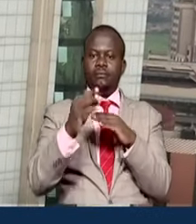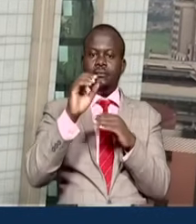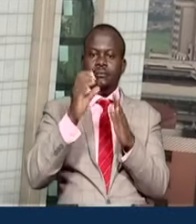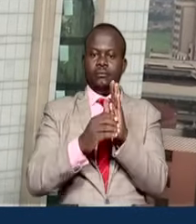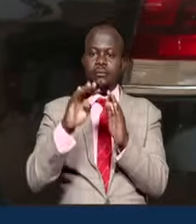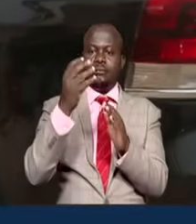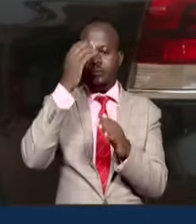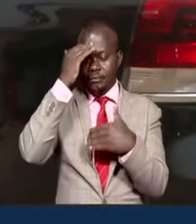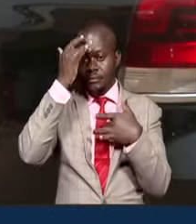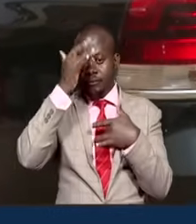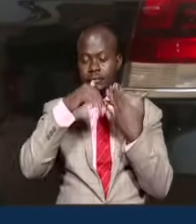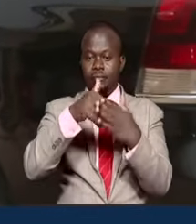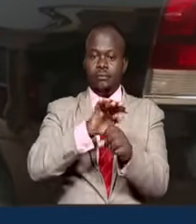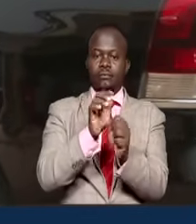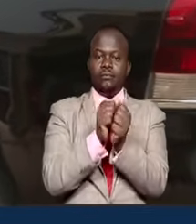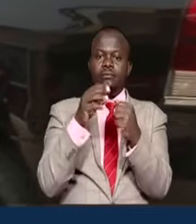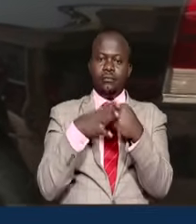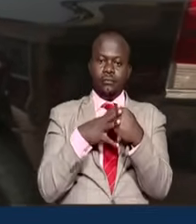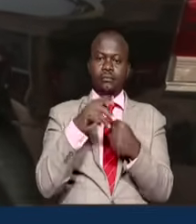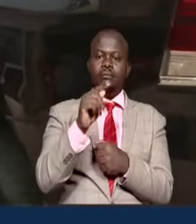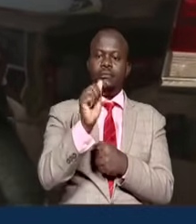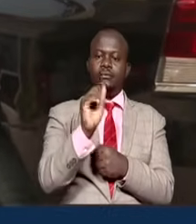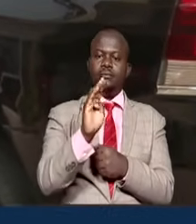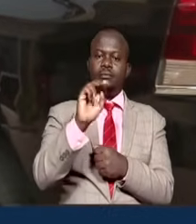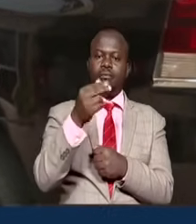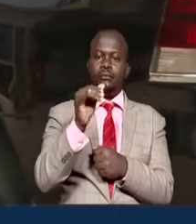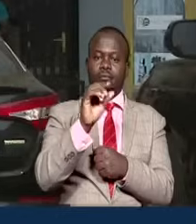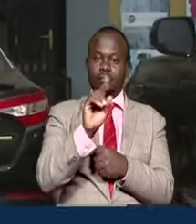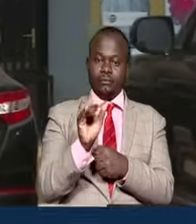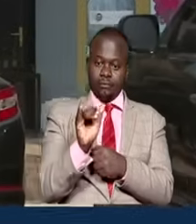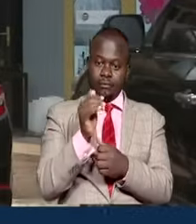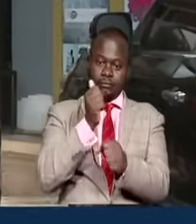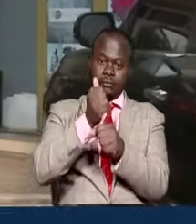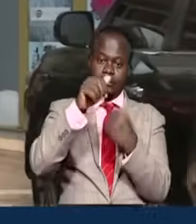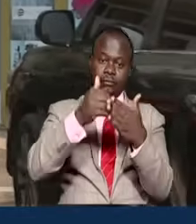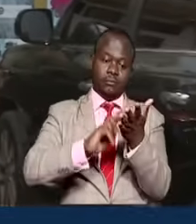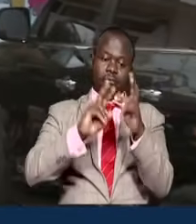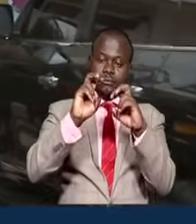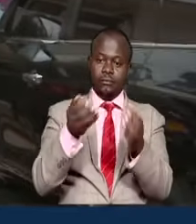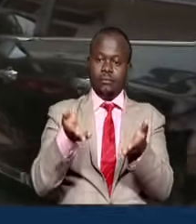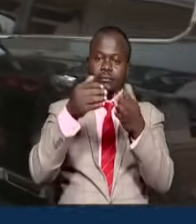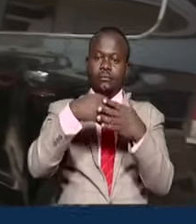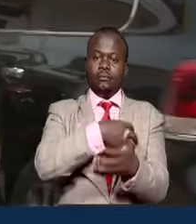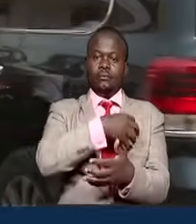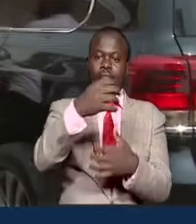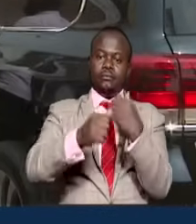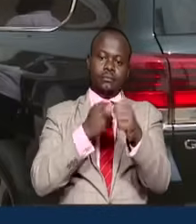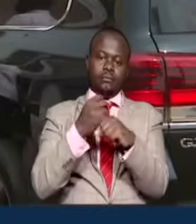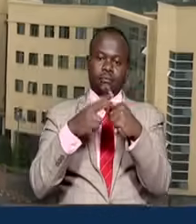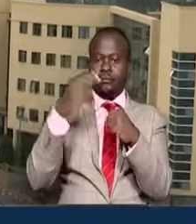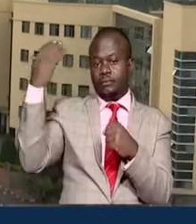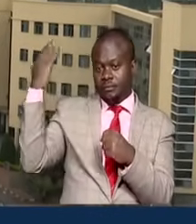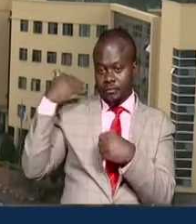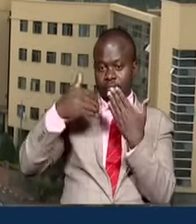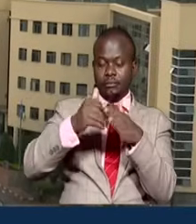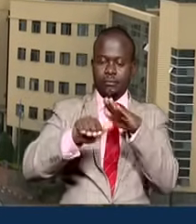bitewe n'ikibazo cya COVID-19. Kabayizi Theoneste na Bafakorera Robert n'abikorera bemeza ko umuvuduko w'izamuka ry'ubukungu mu myaka 7 ishize